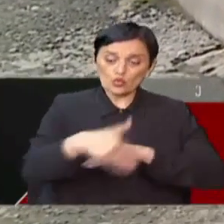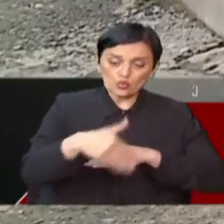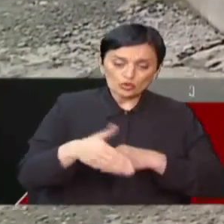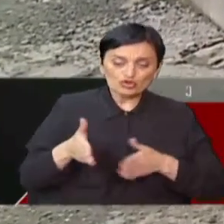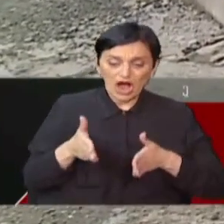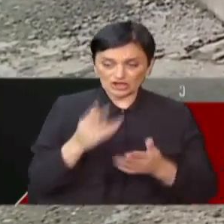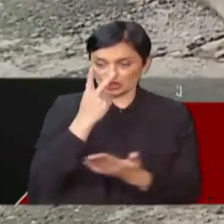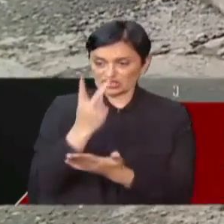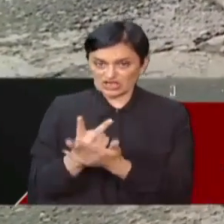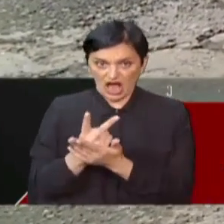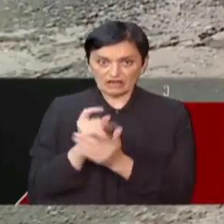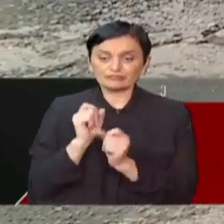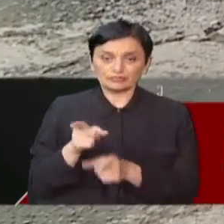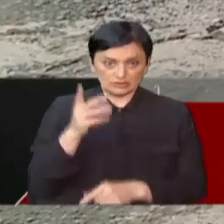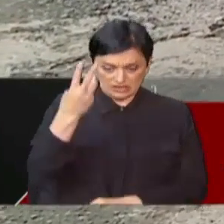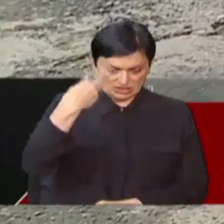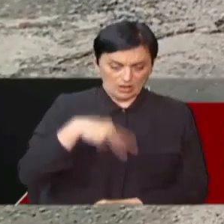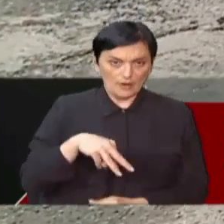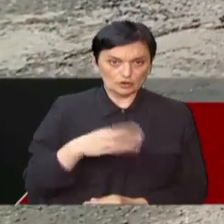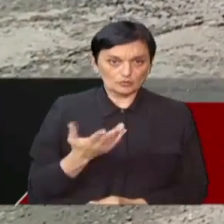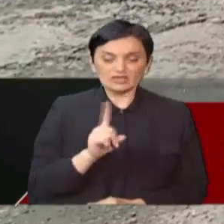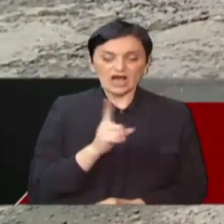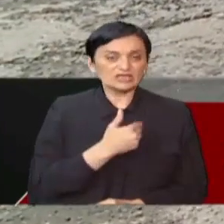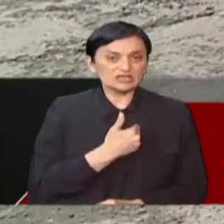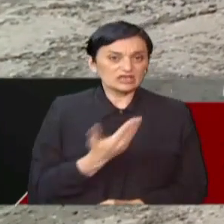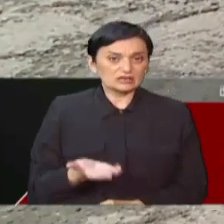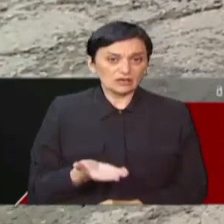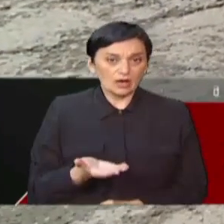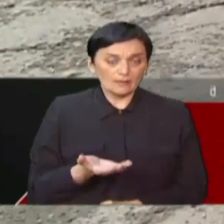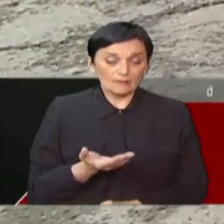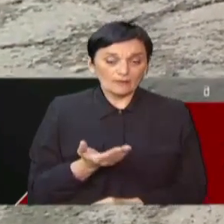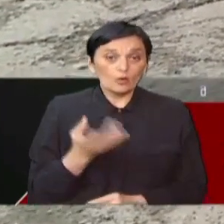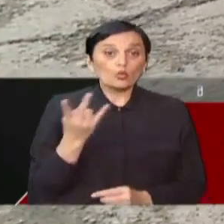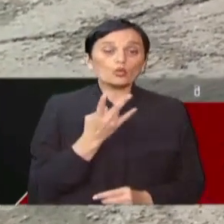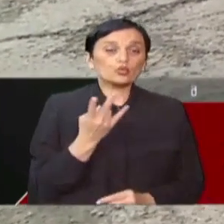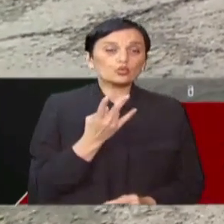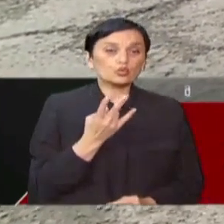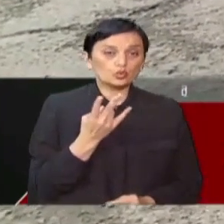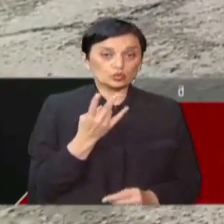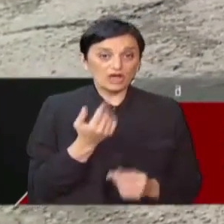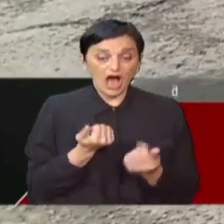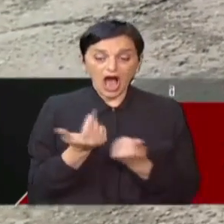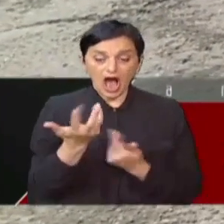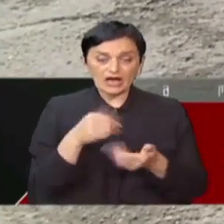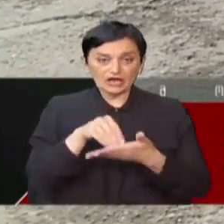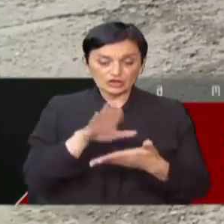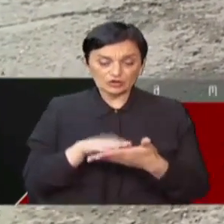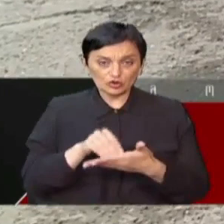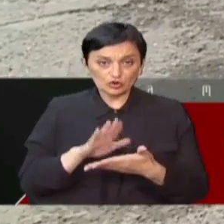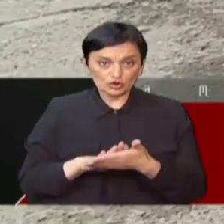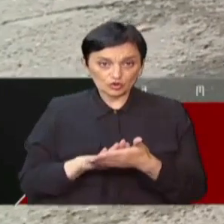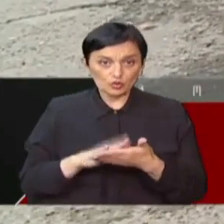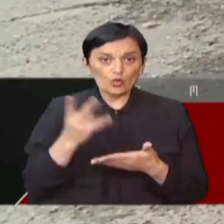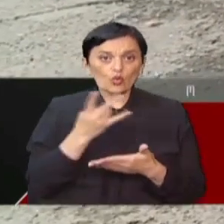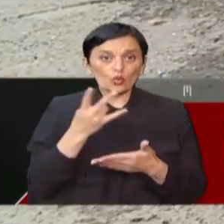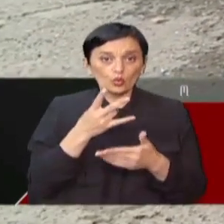სადმე დაინახე, კი ბატონო, დამაჯარიმე. რაც გინდა ის იყოს. უნდა აიღრიცხოს ძაღლები, უნდა გასტერილდეს,